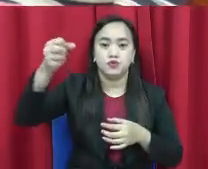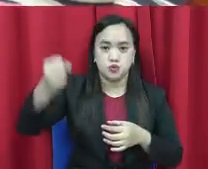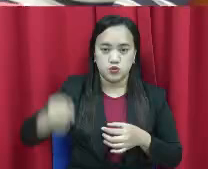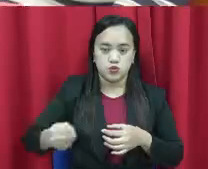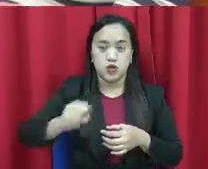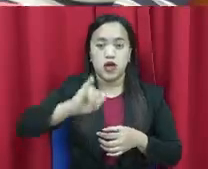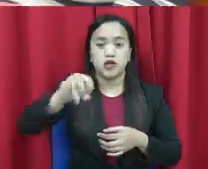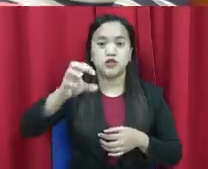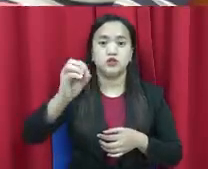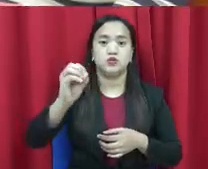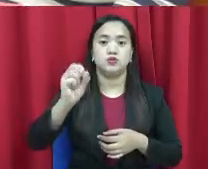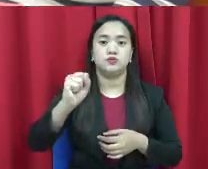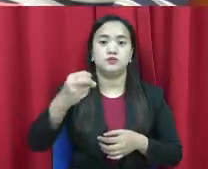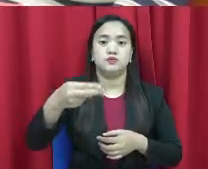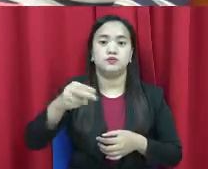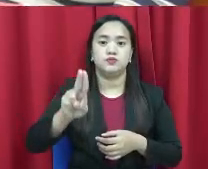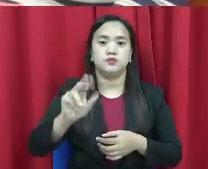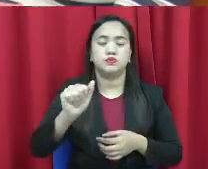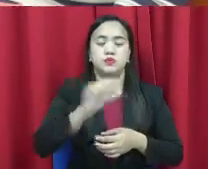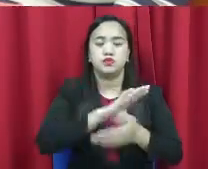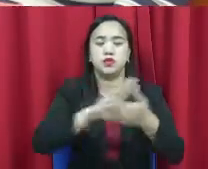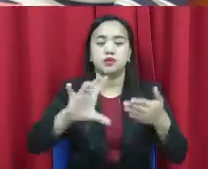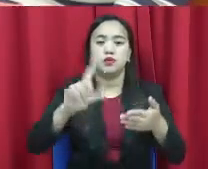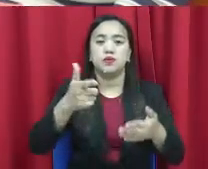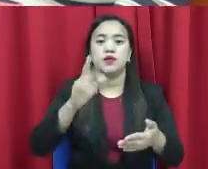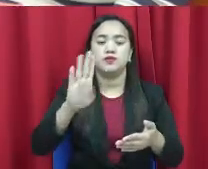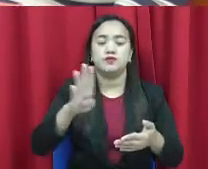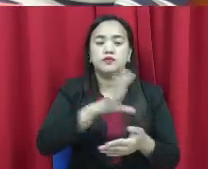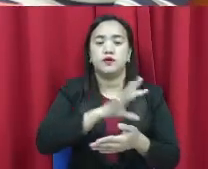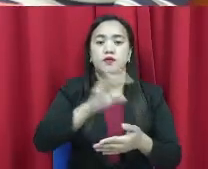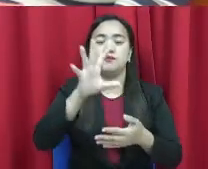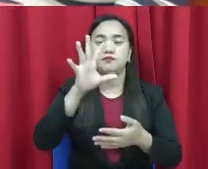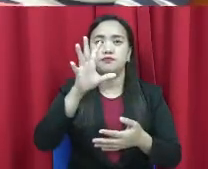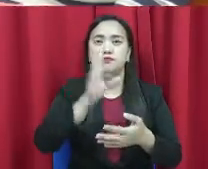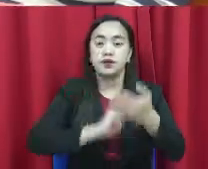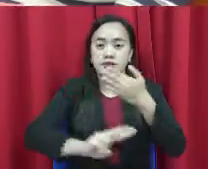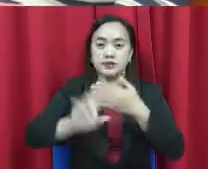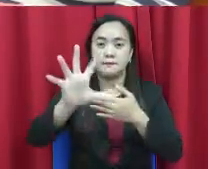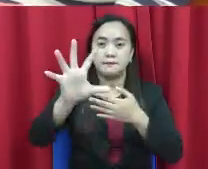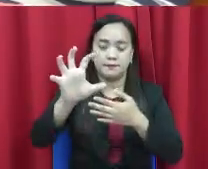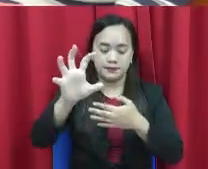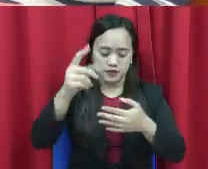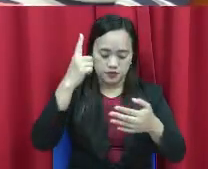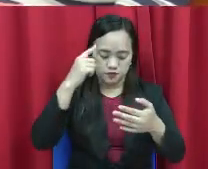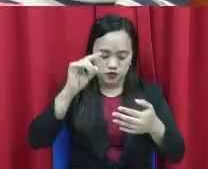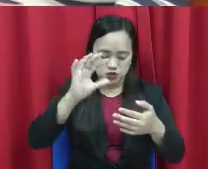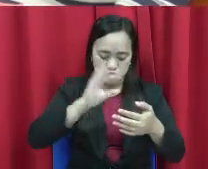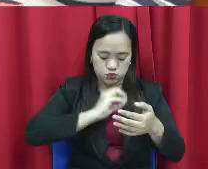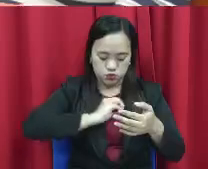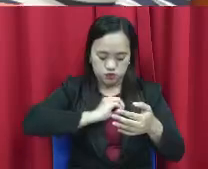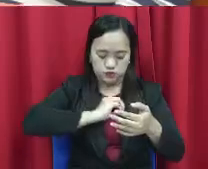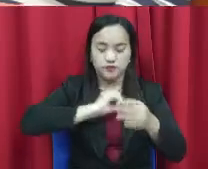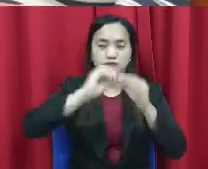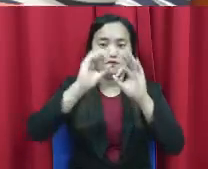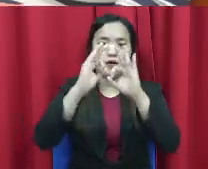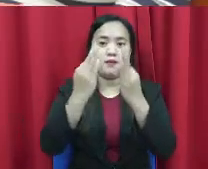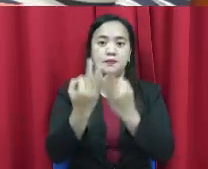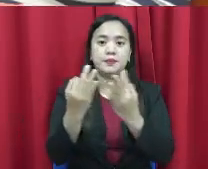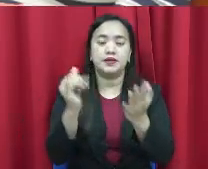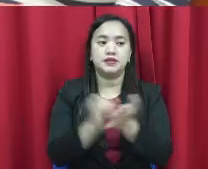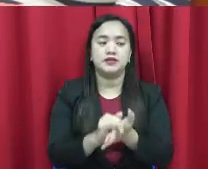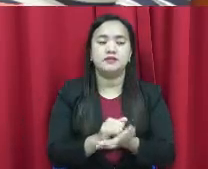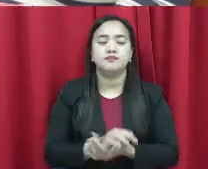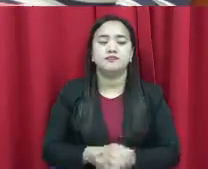24 verse Number 15 yung decisyon na ginawa ni Joshua for his family na kung